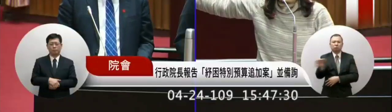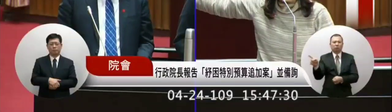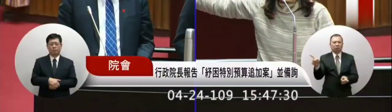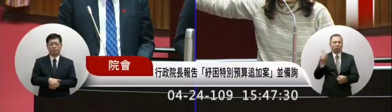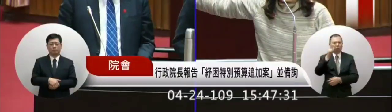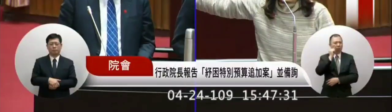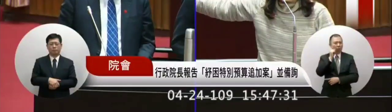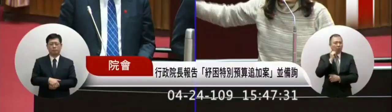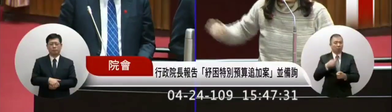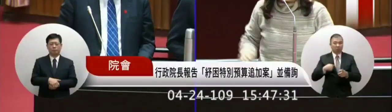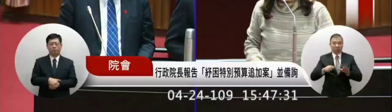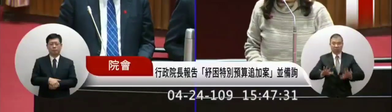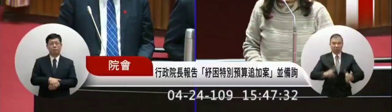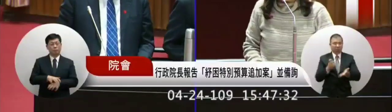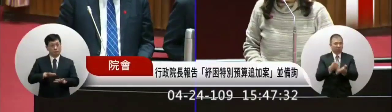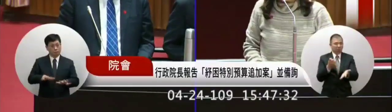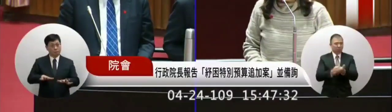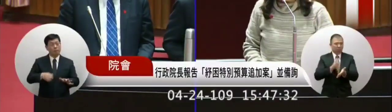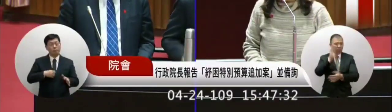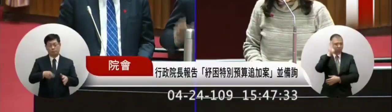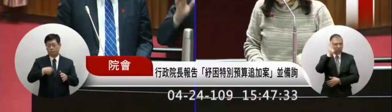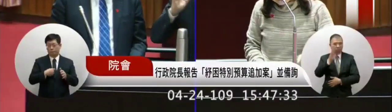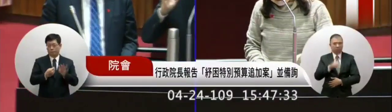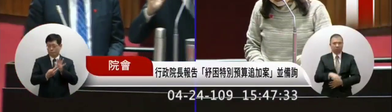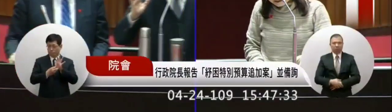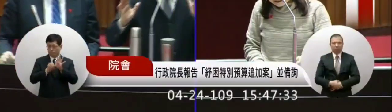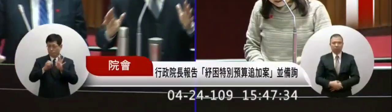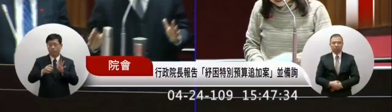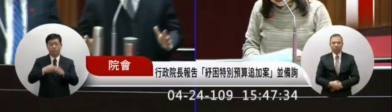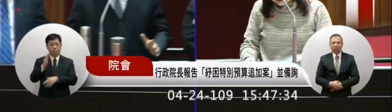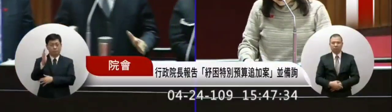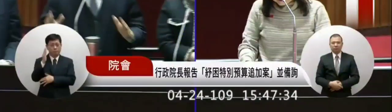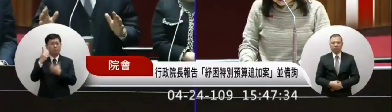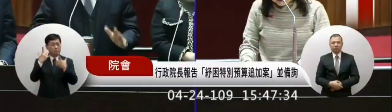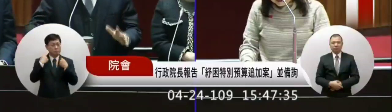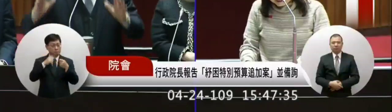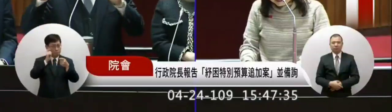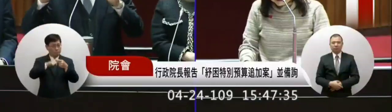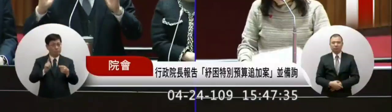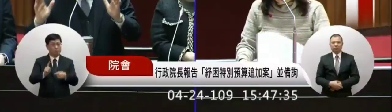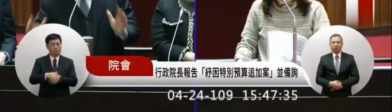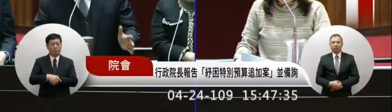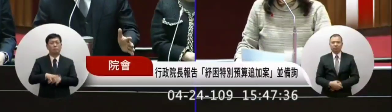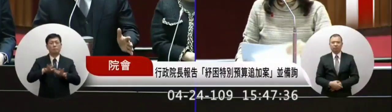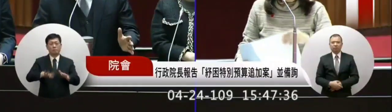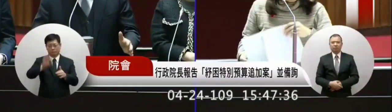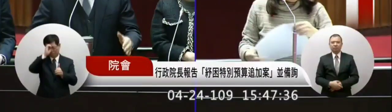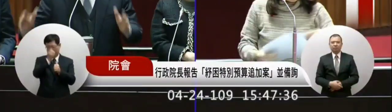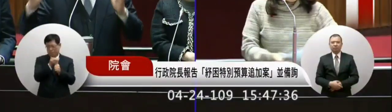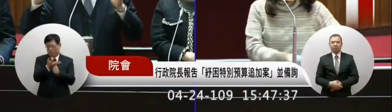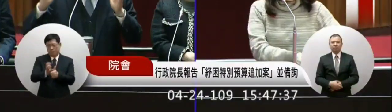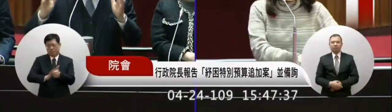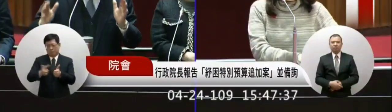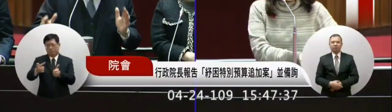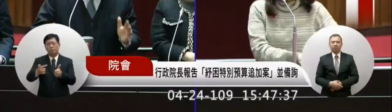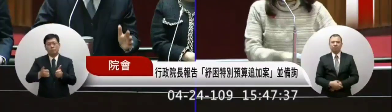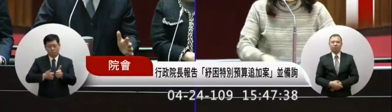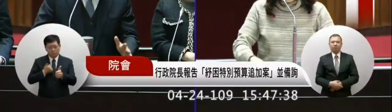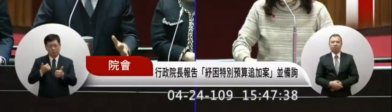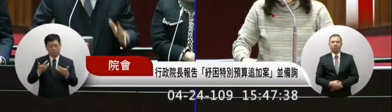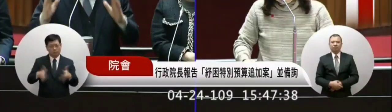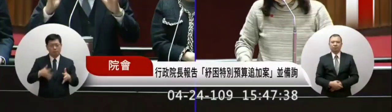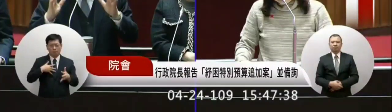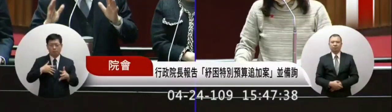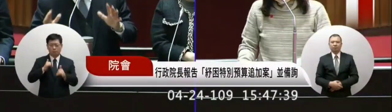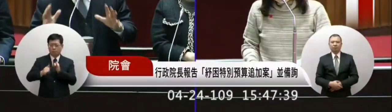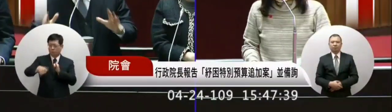格。 现在是这样了，委员，我们政府的本意就是这一次的疫情冲击，确实有很